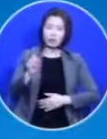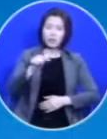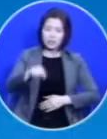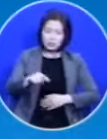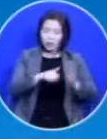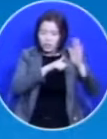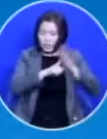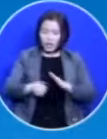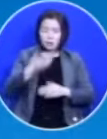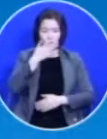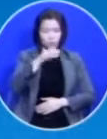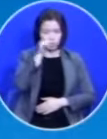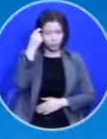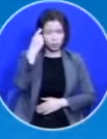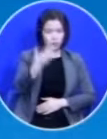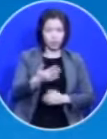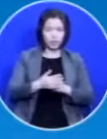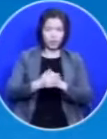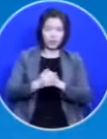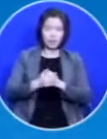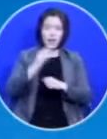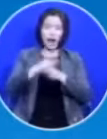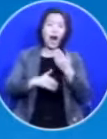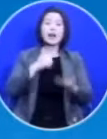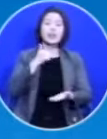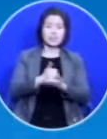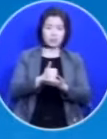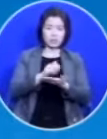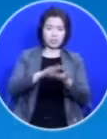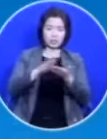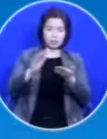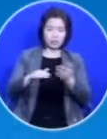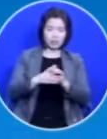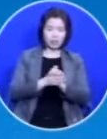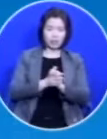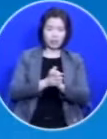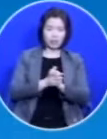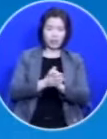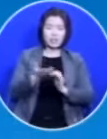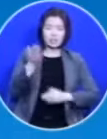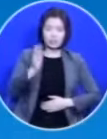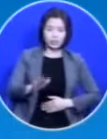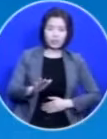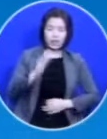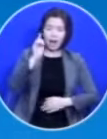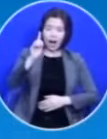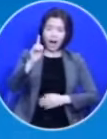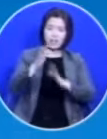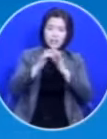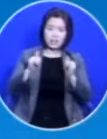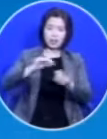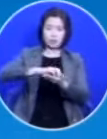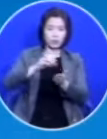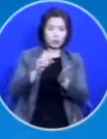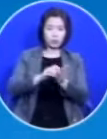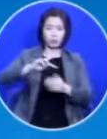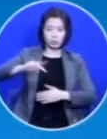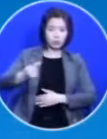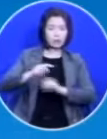참으실 수 있겠어요 하나님이신데 근데 한 사람 정도도